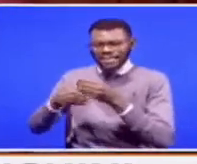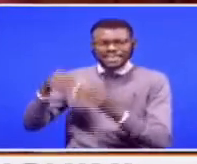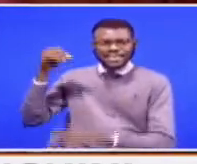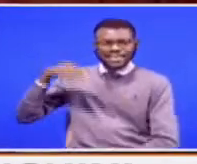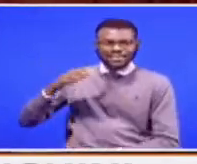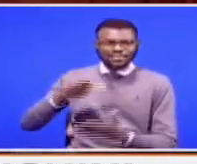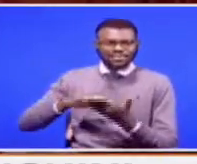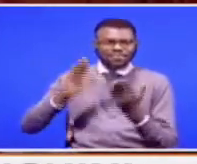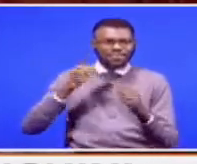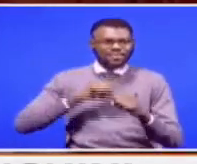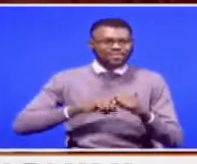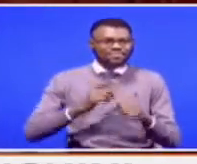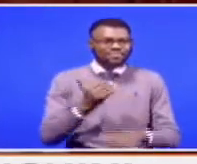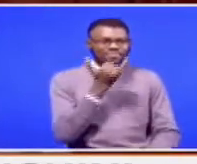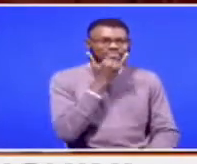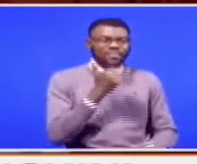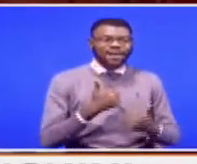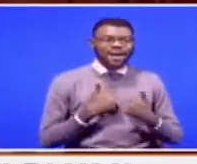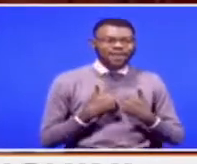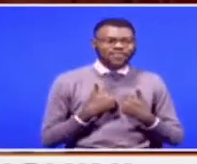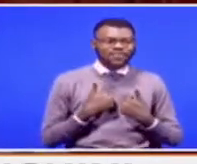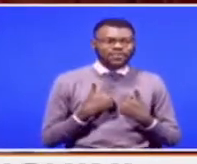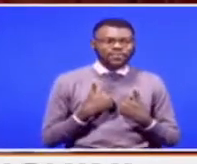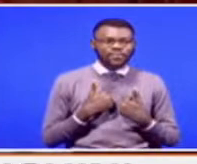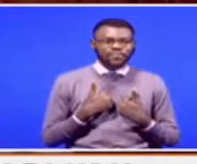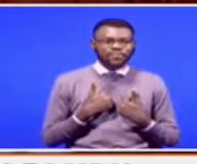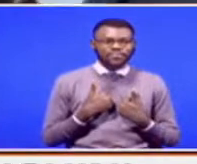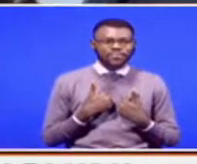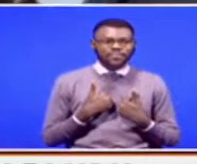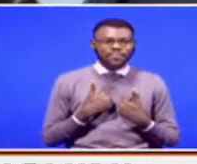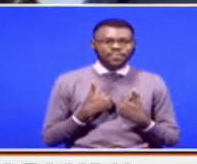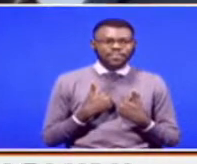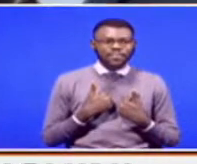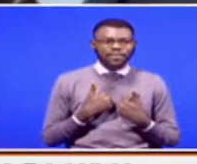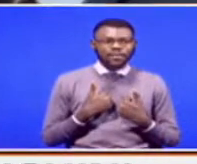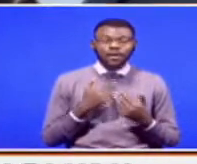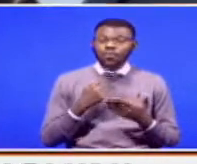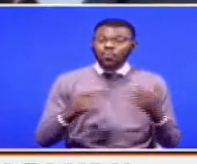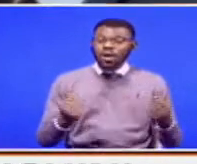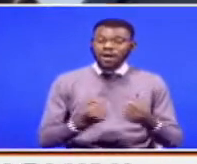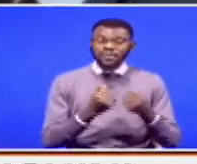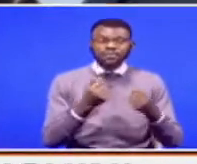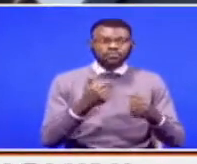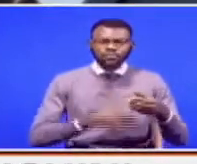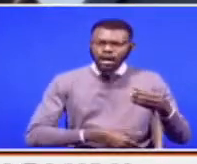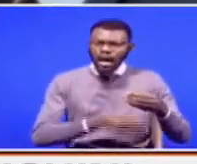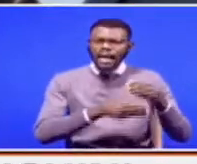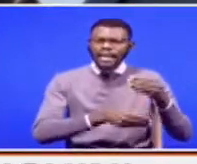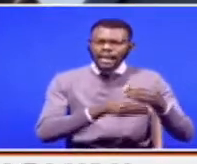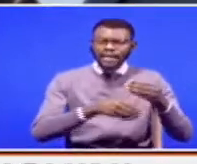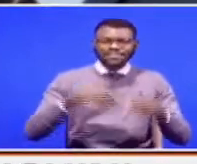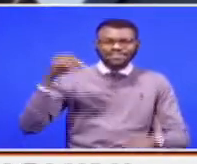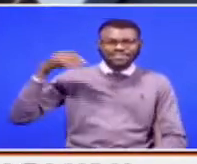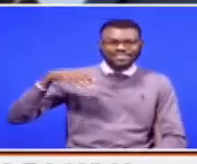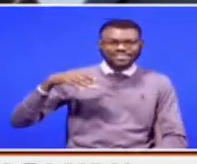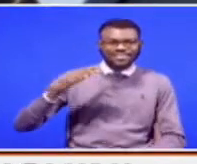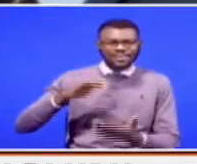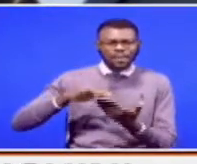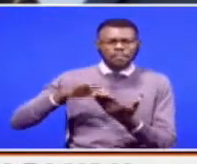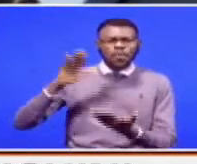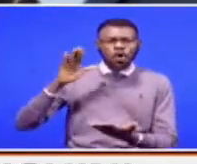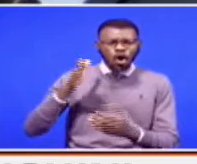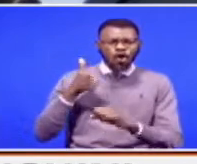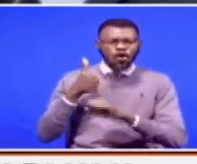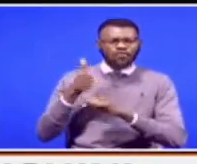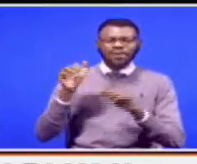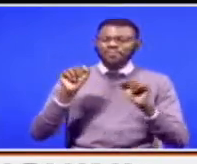there is a mistake between, possibly you've brought generation to this level, but the next load you add possibly is more than you anticipated, it can